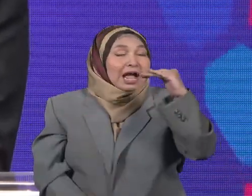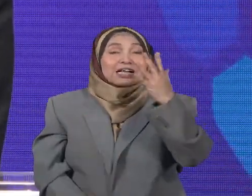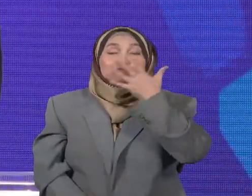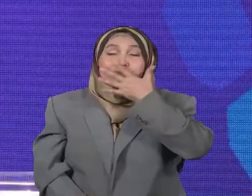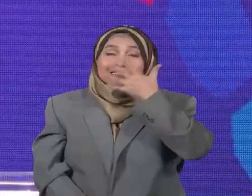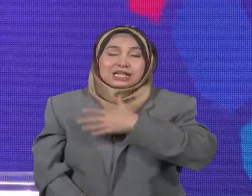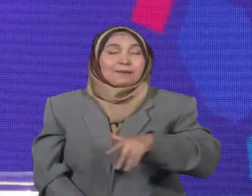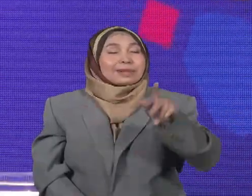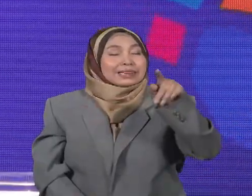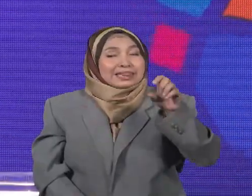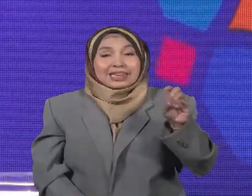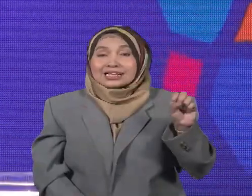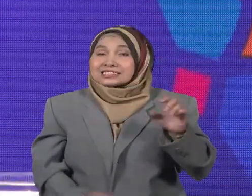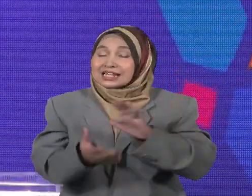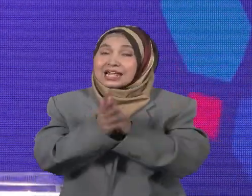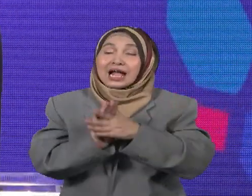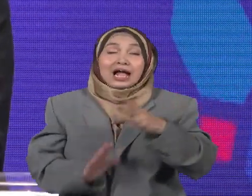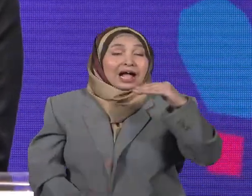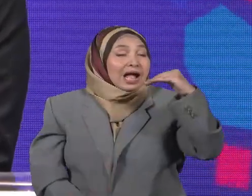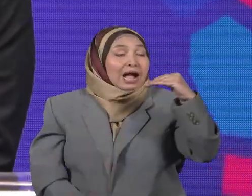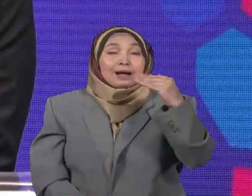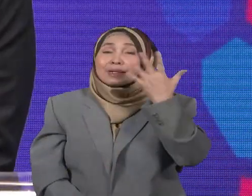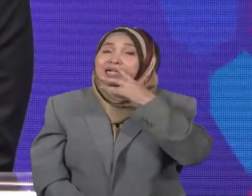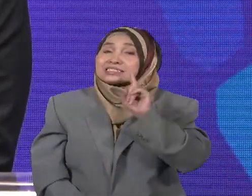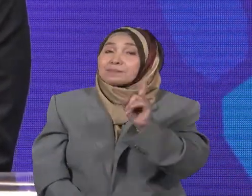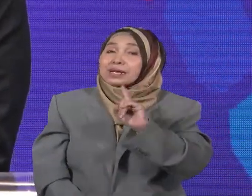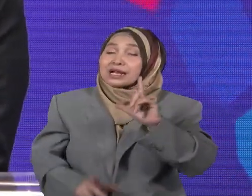Ha pedas, orang Safas. Jadi ha pedas dekat mana duduk?